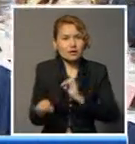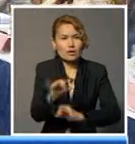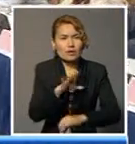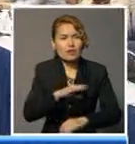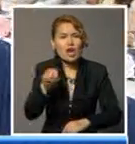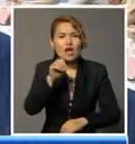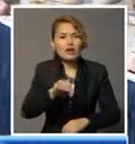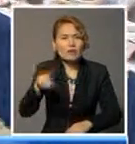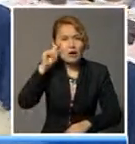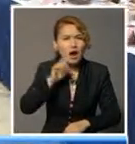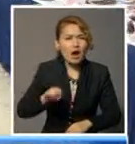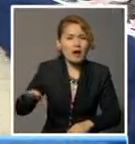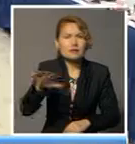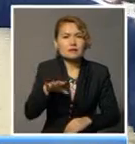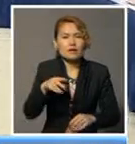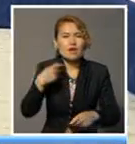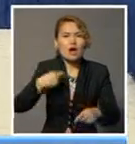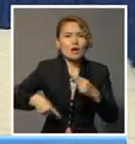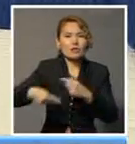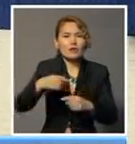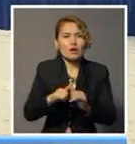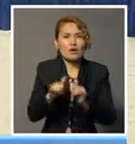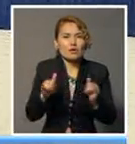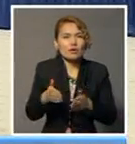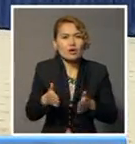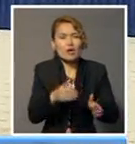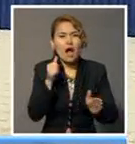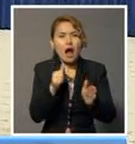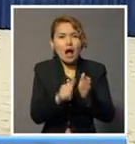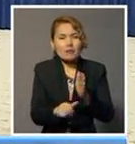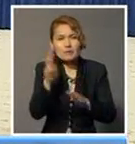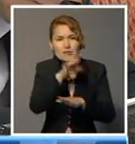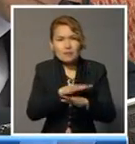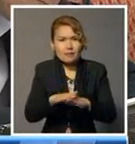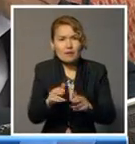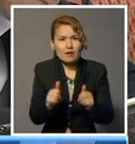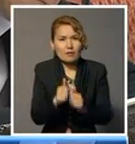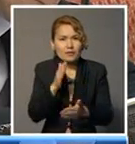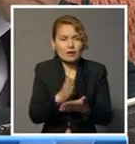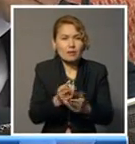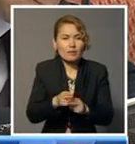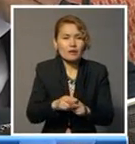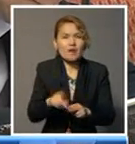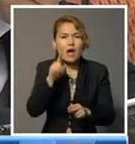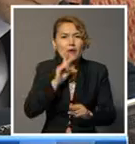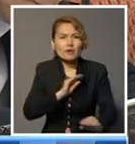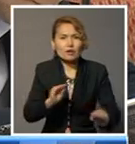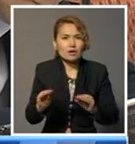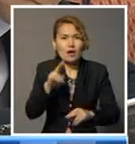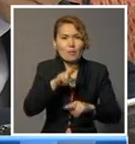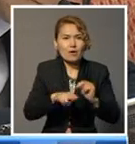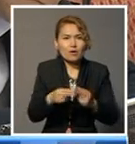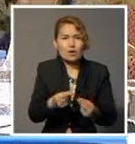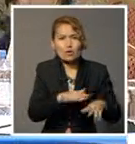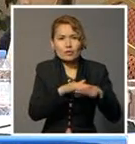болды. Еуразия құрлығын қамтитын сауда жолы бойында 60-тан астам мемлекет бар. Қытай төрағасы осы елдердегі инфрақұрылым құрылысына да қомақты